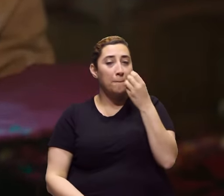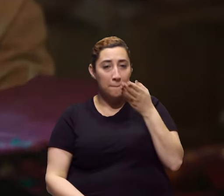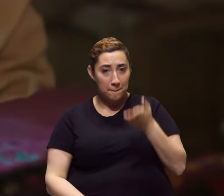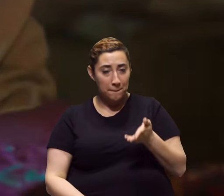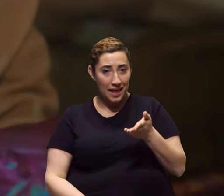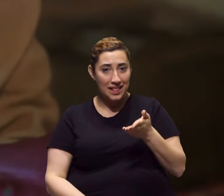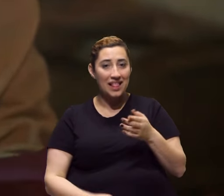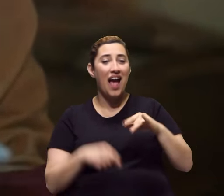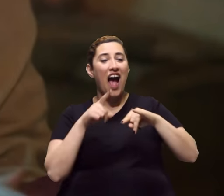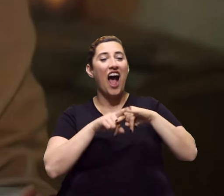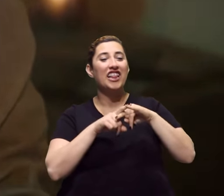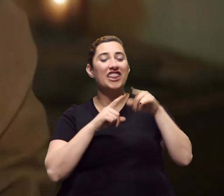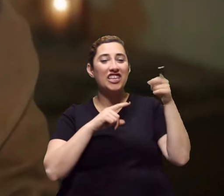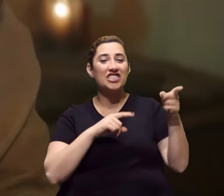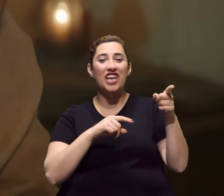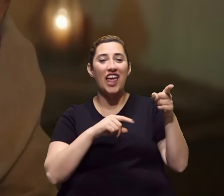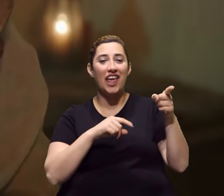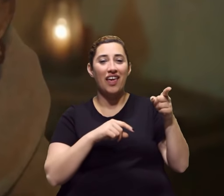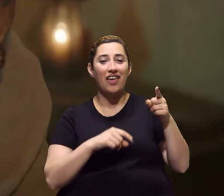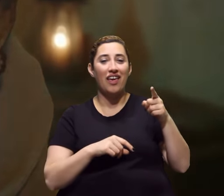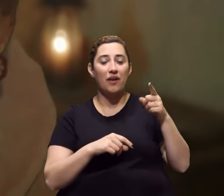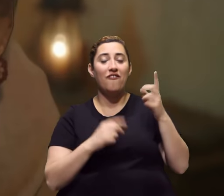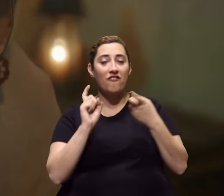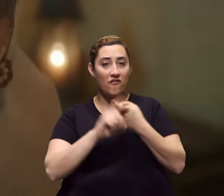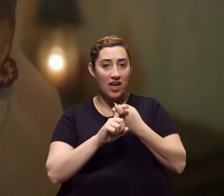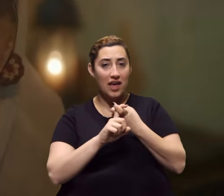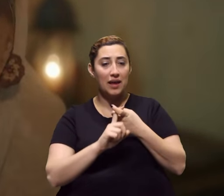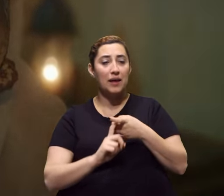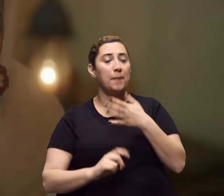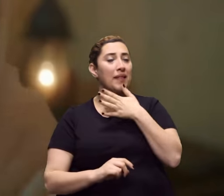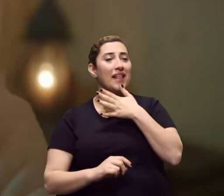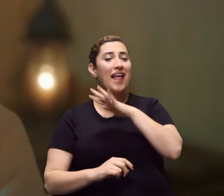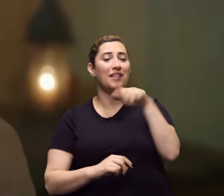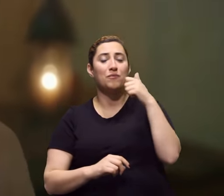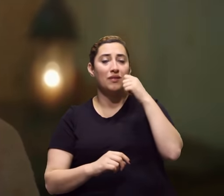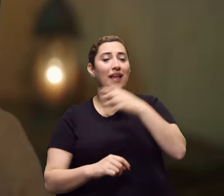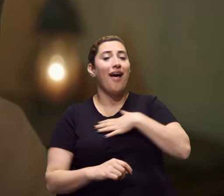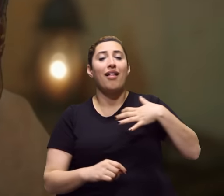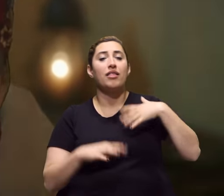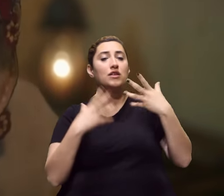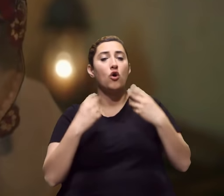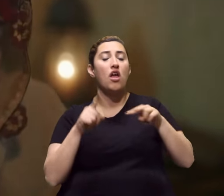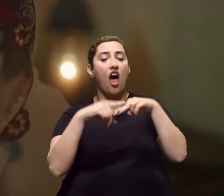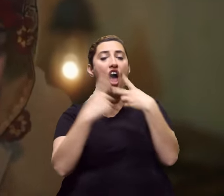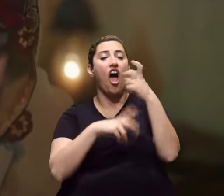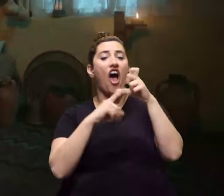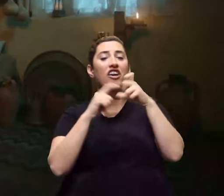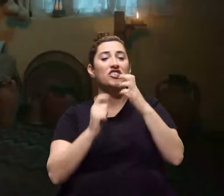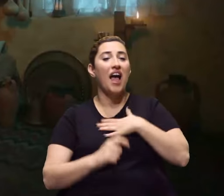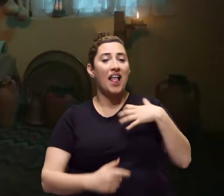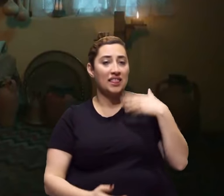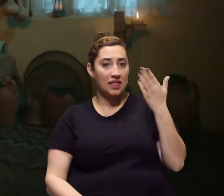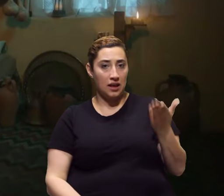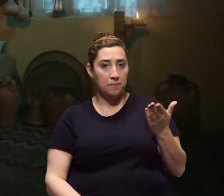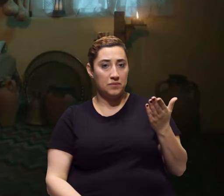ile Hatice-i Kübra ve müminlerin annesi Ayşe